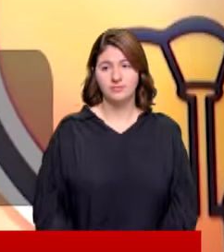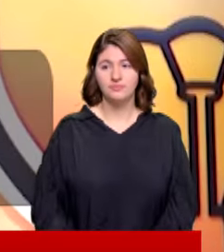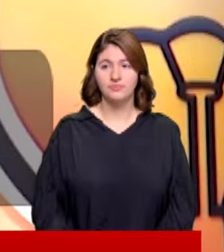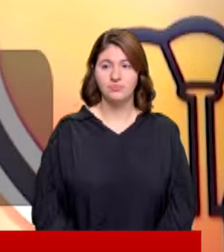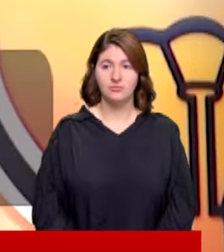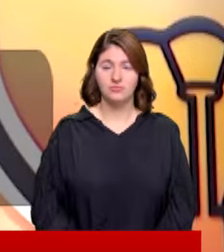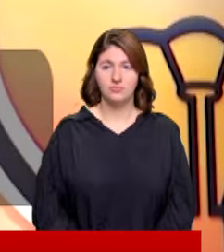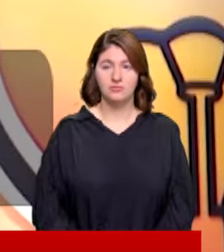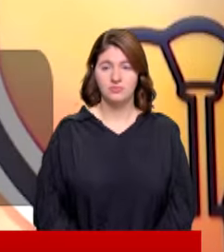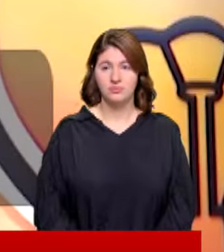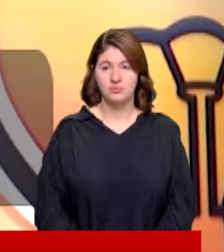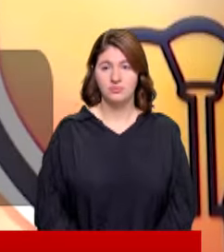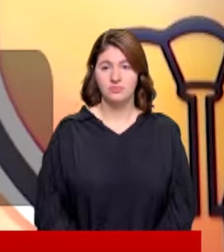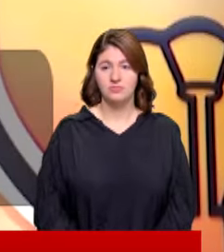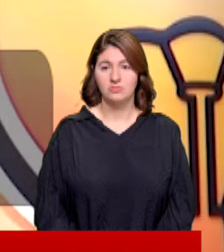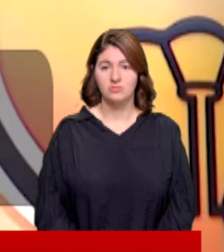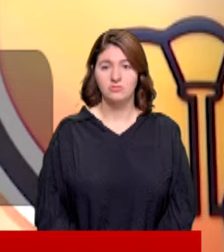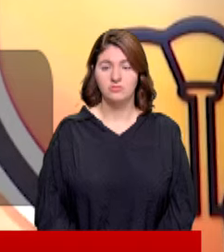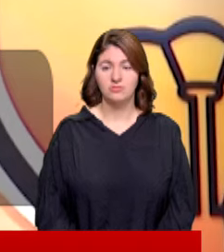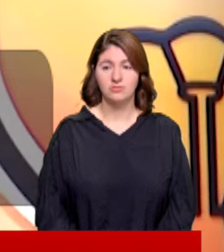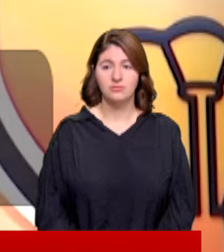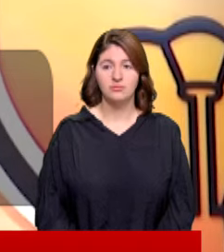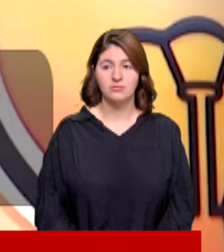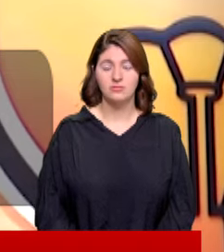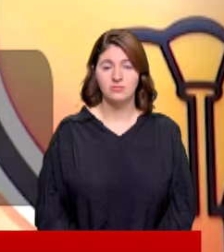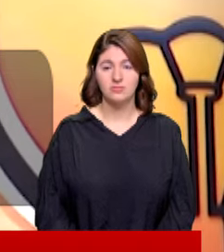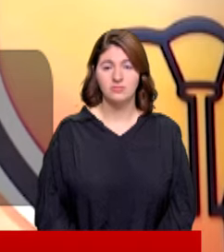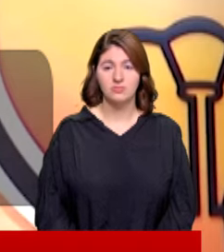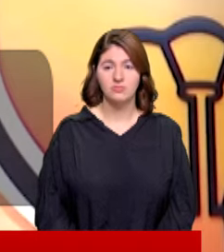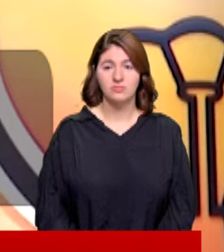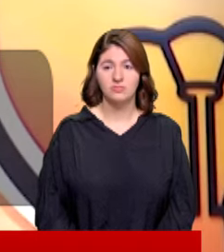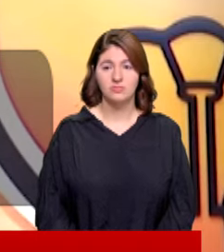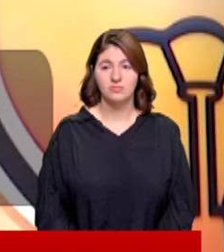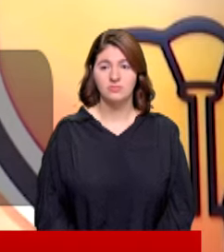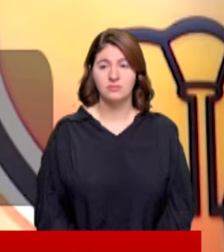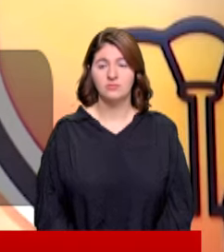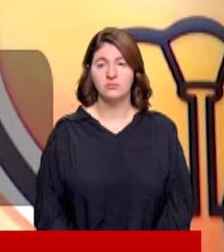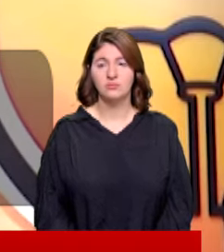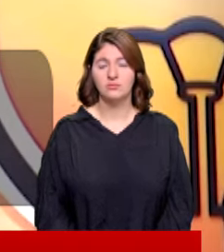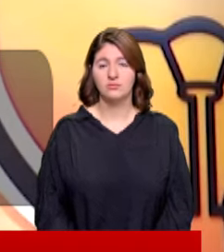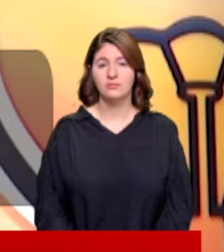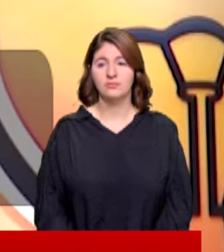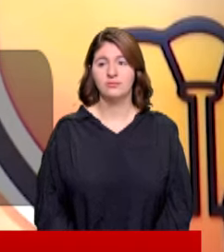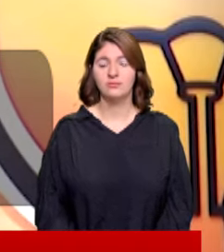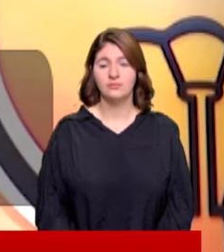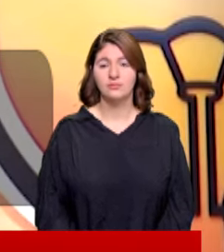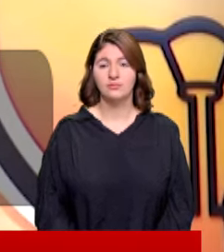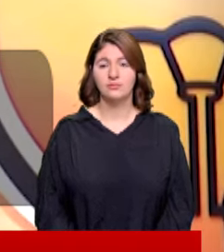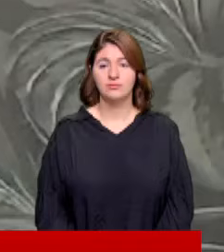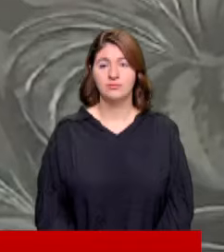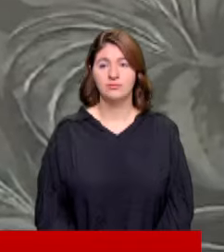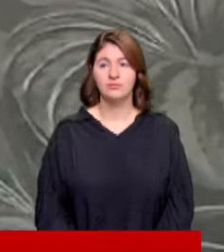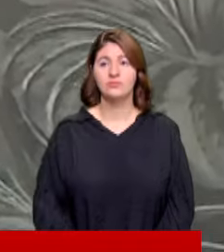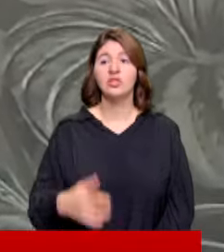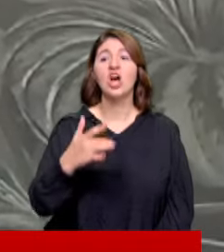birinci maddedir. Son madde nereye kadar çıkıyorsa, böyle bir anayasa yapıyorsanız aziz milletin onayından mutlaka geçmesi